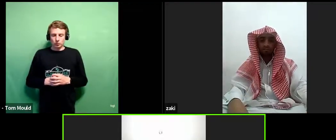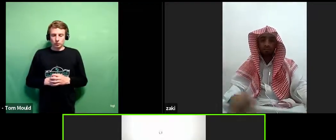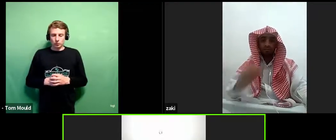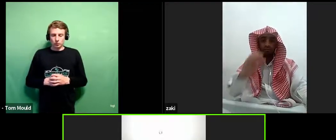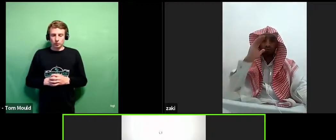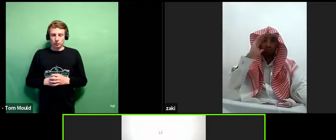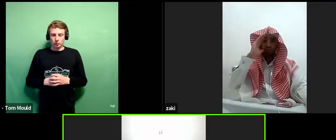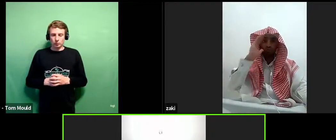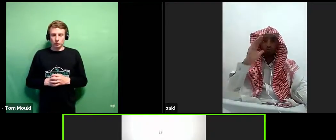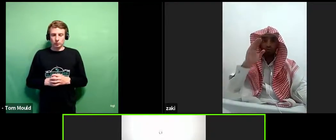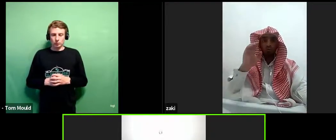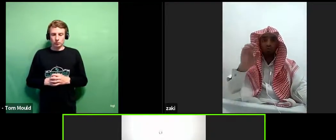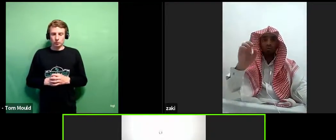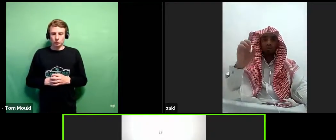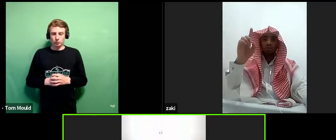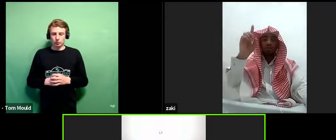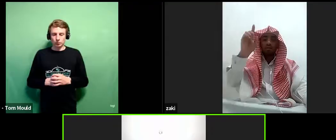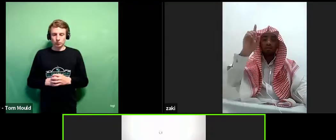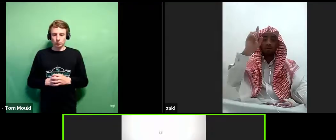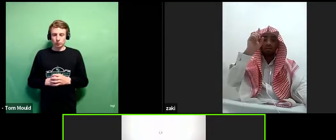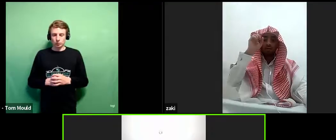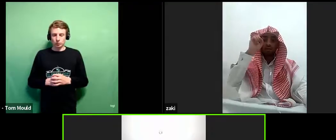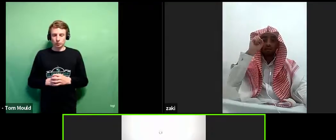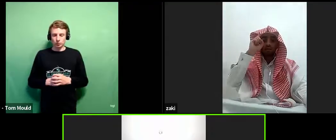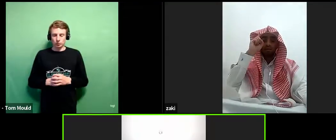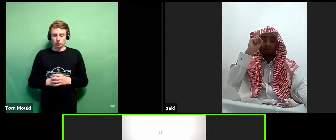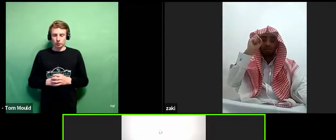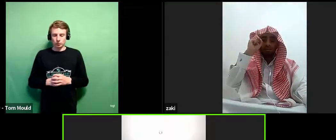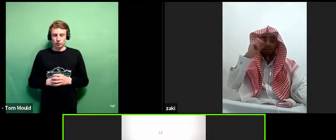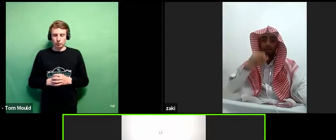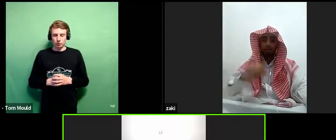وَاشْكُرُوا لِلَّهِ إِن